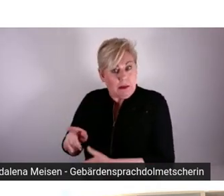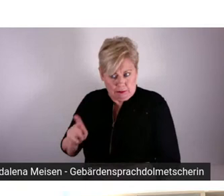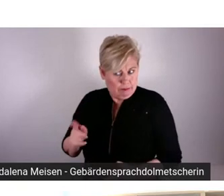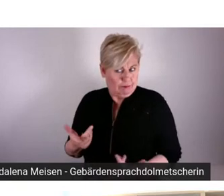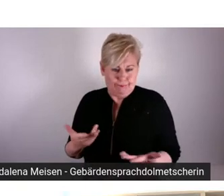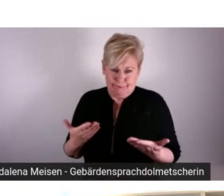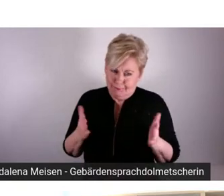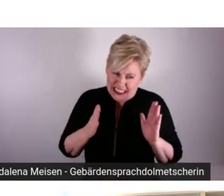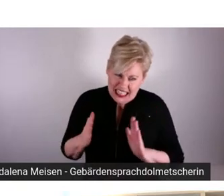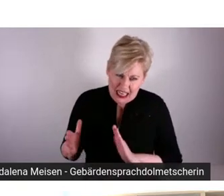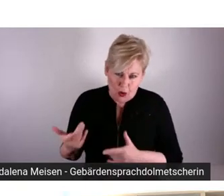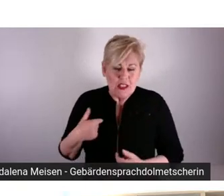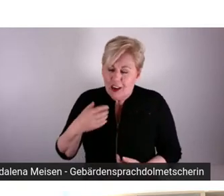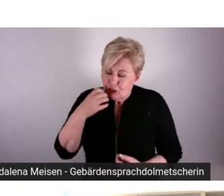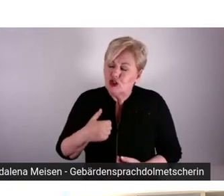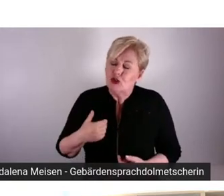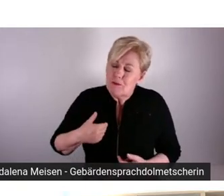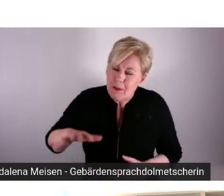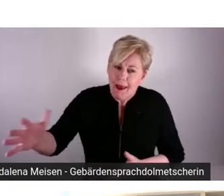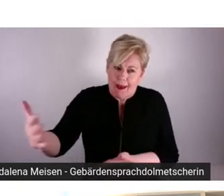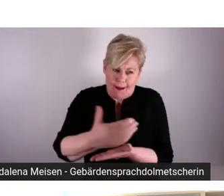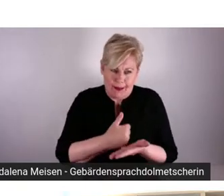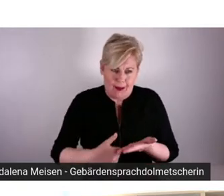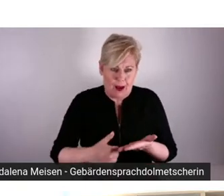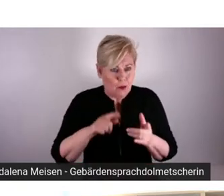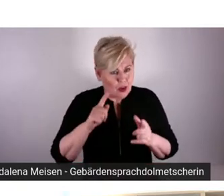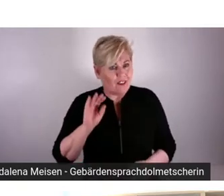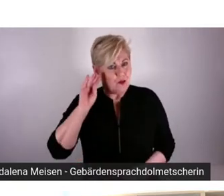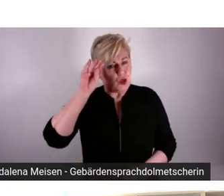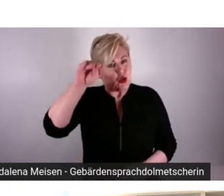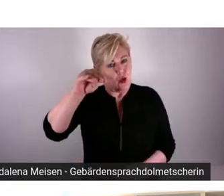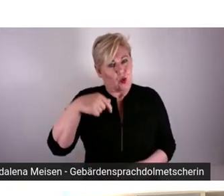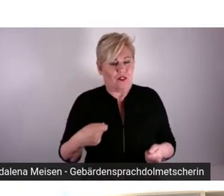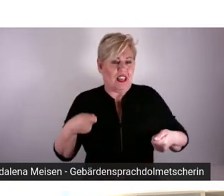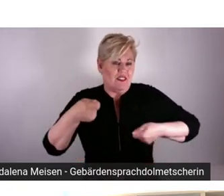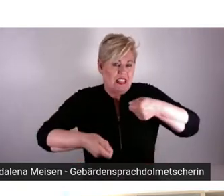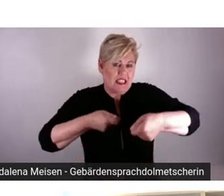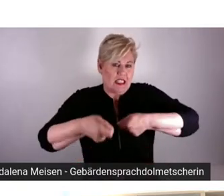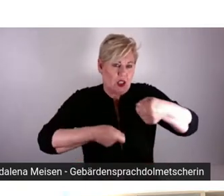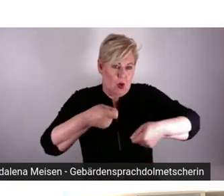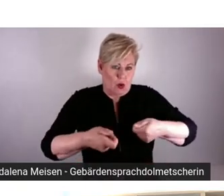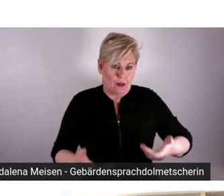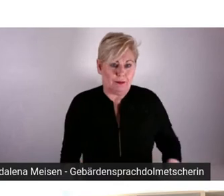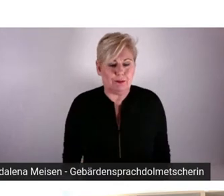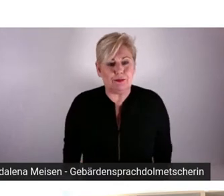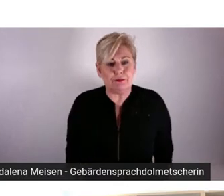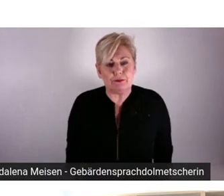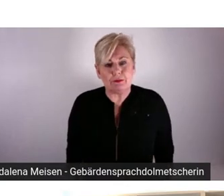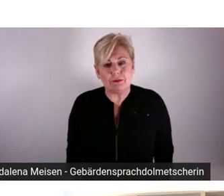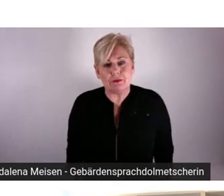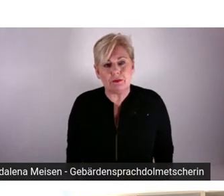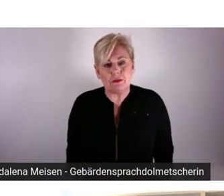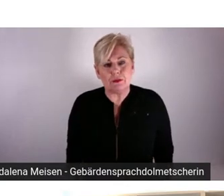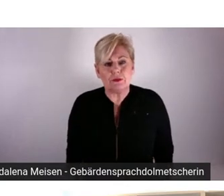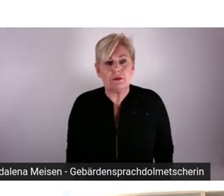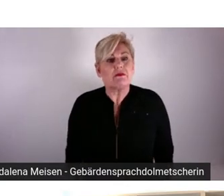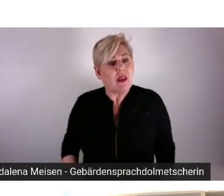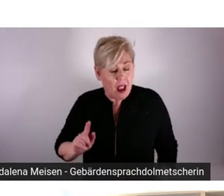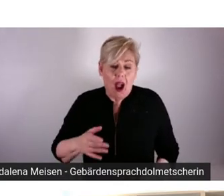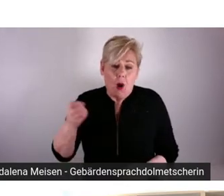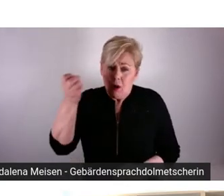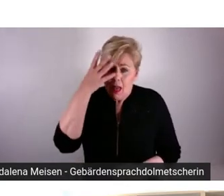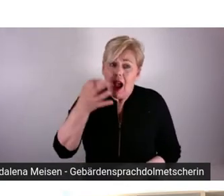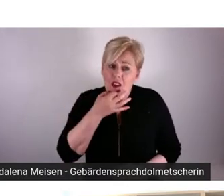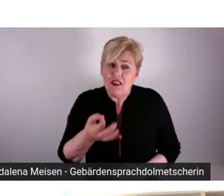seriös. Und wir wollen höhere Einnahmen, um eben Zukunftsinvestitionen tätigen zu können. Und das ist natürlich auch eine Frage auch